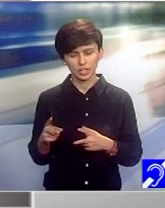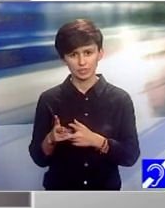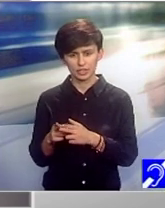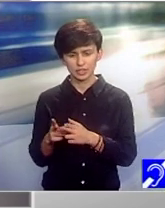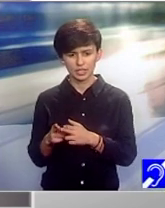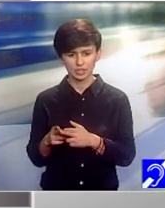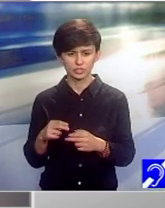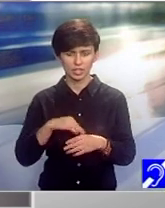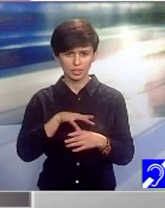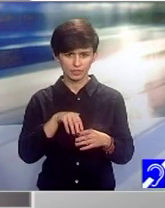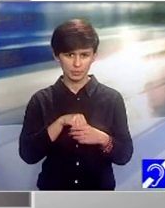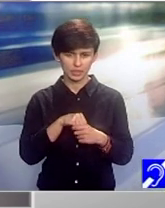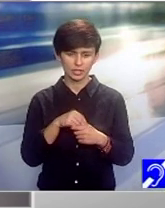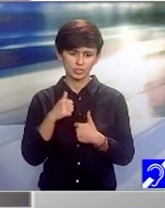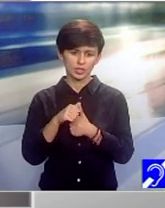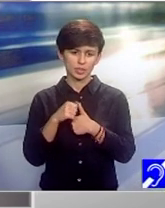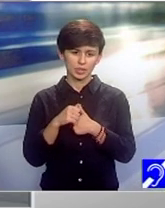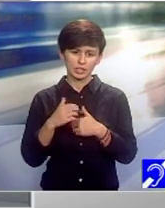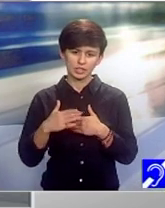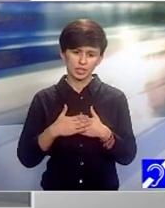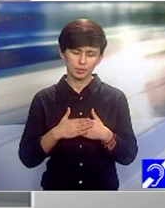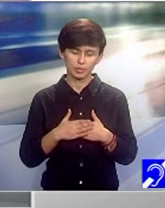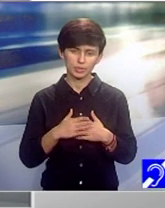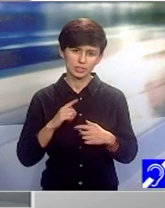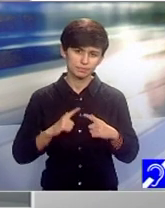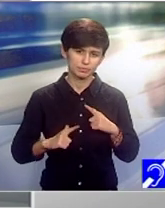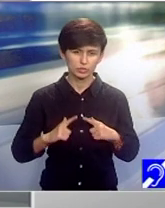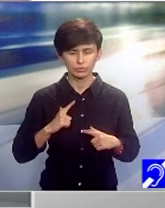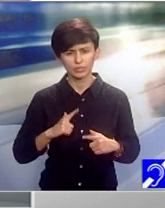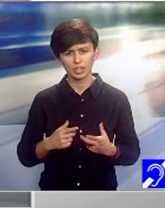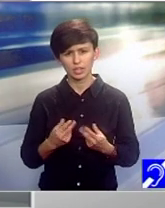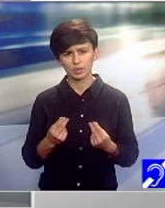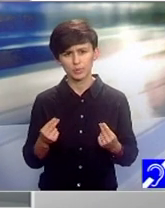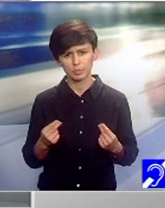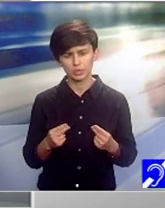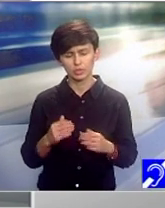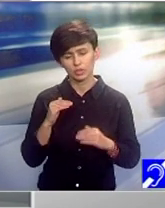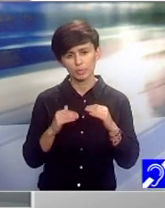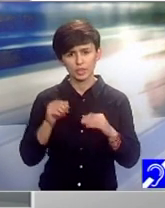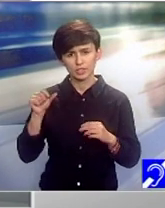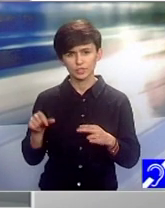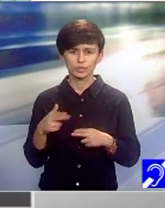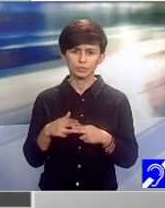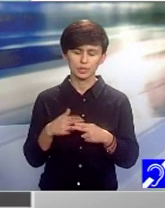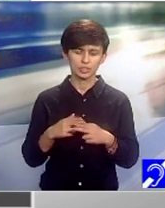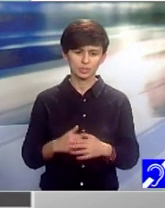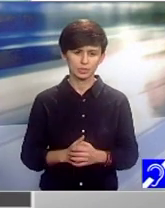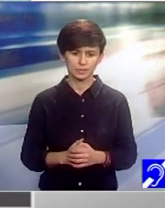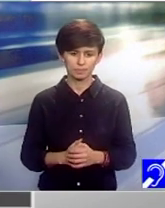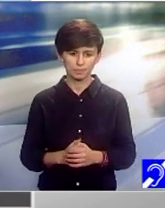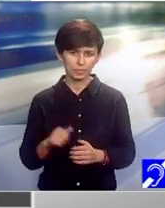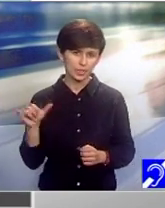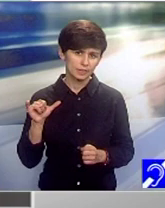și prietenii apropiați suferă mai mult decât pacientul în sine. Chiar asta vreau să te întreb, cine a fost lângă tine în aceste